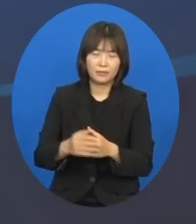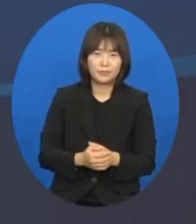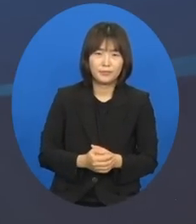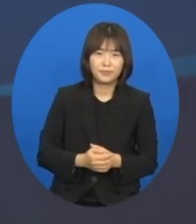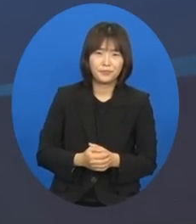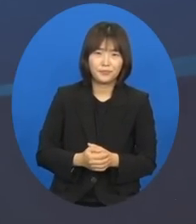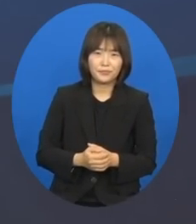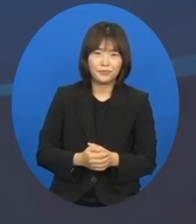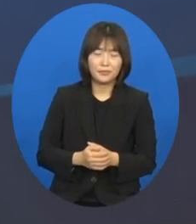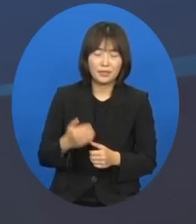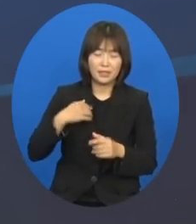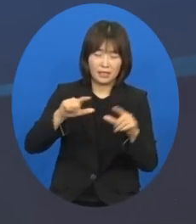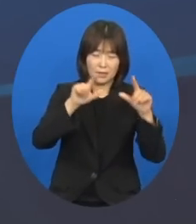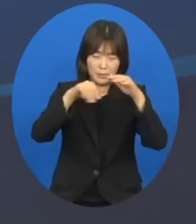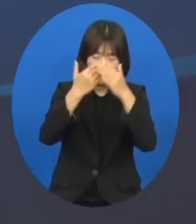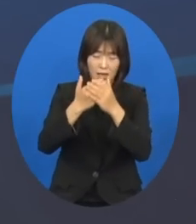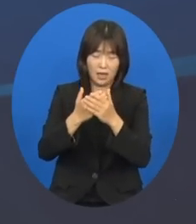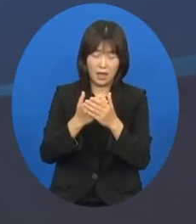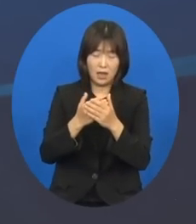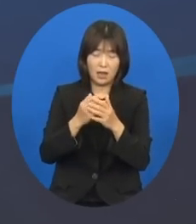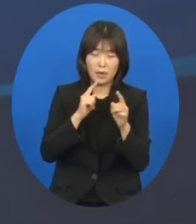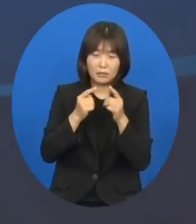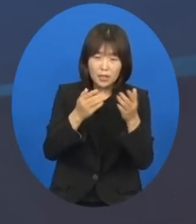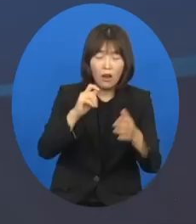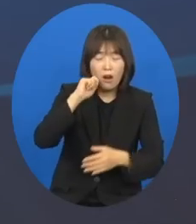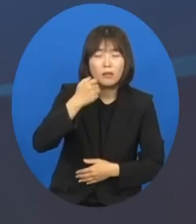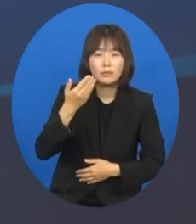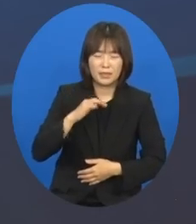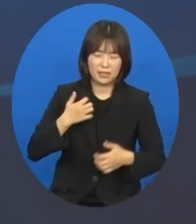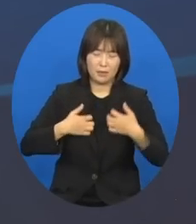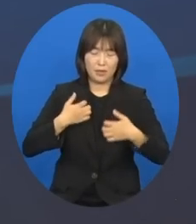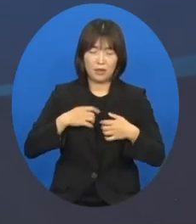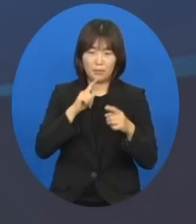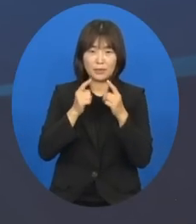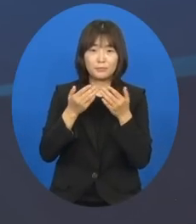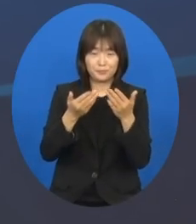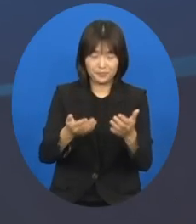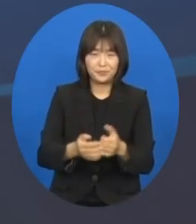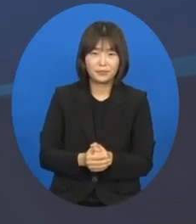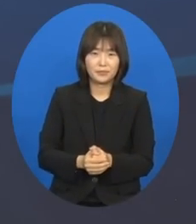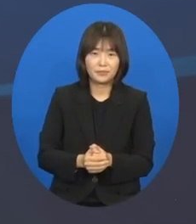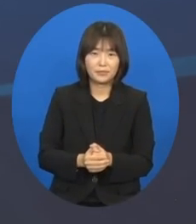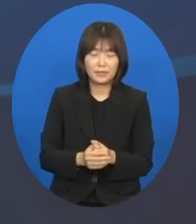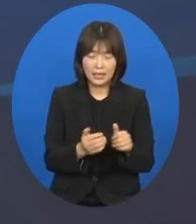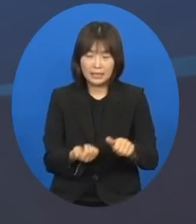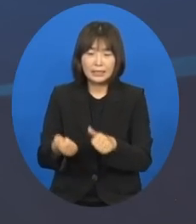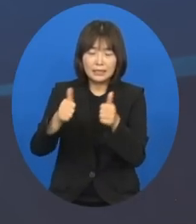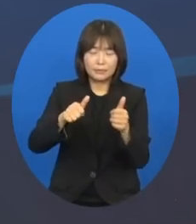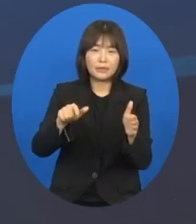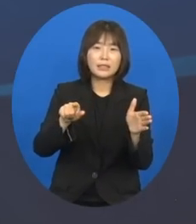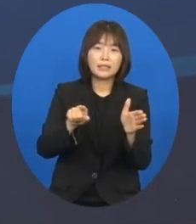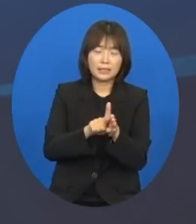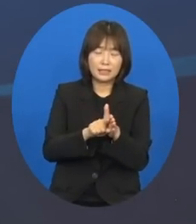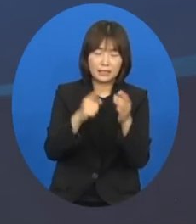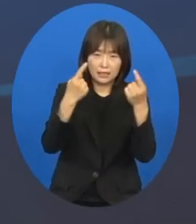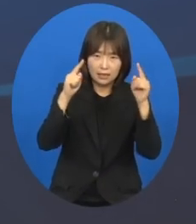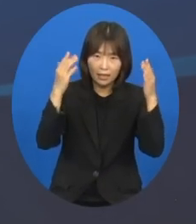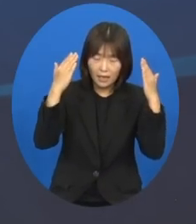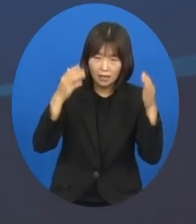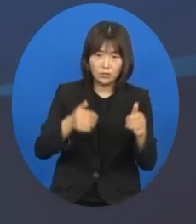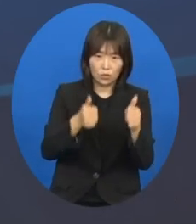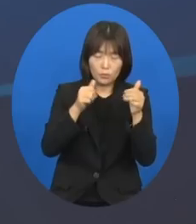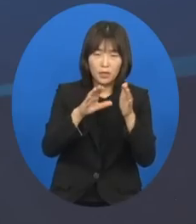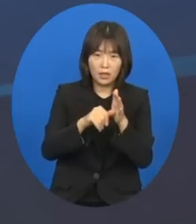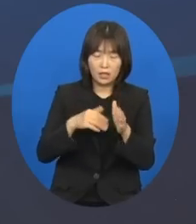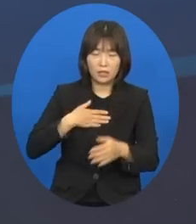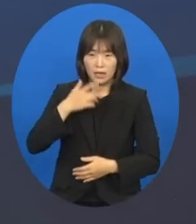하나 말씀드릴까요 제가 침례 신학대학교를 졸업하면서 저희 부친은 22살 될 때